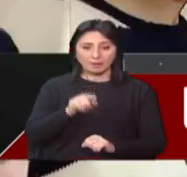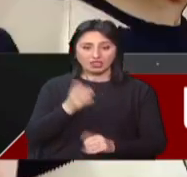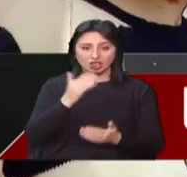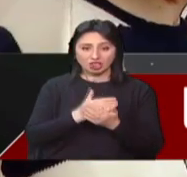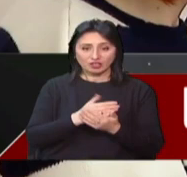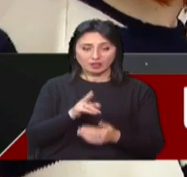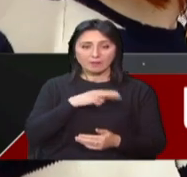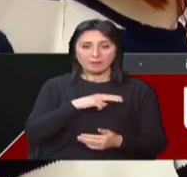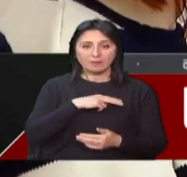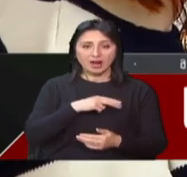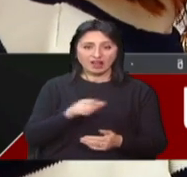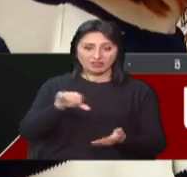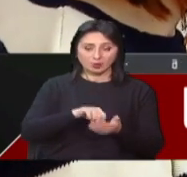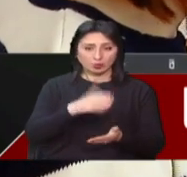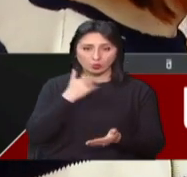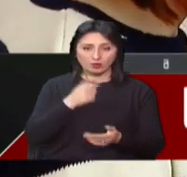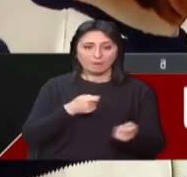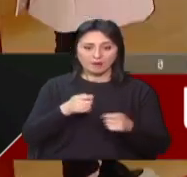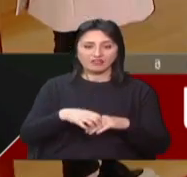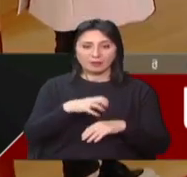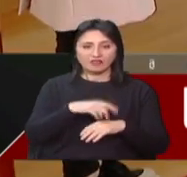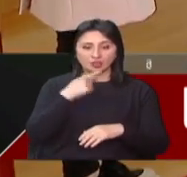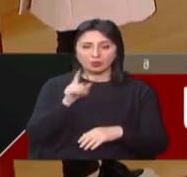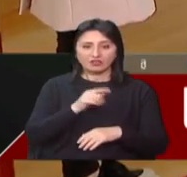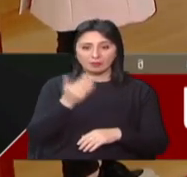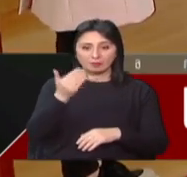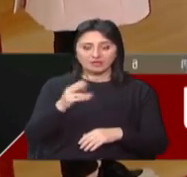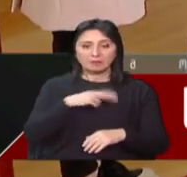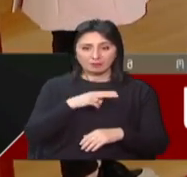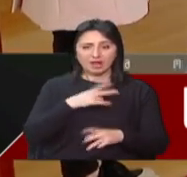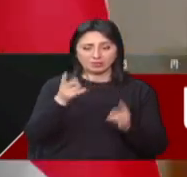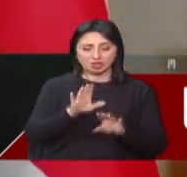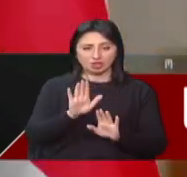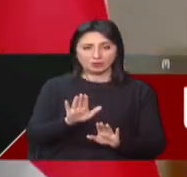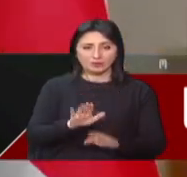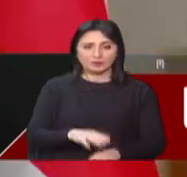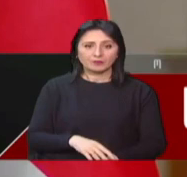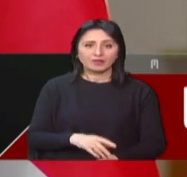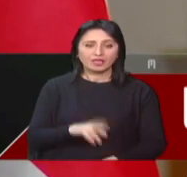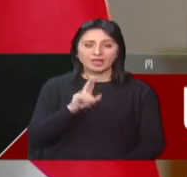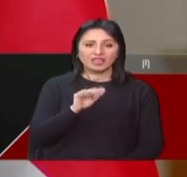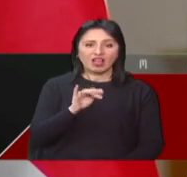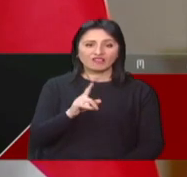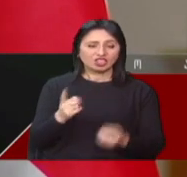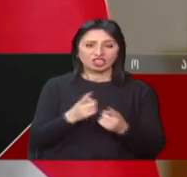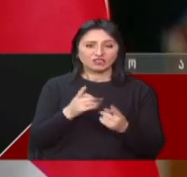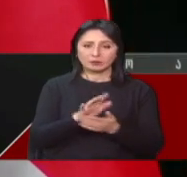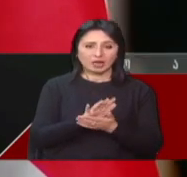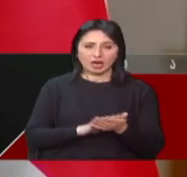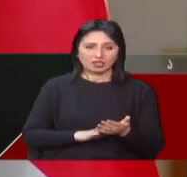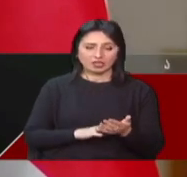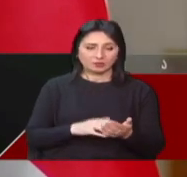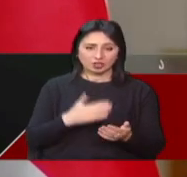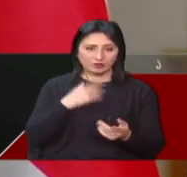შემდეგ საკანონმდებლო ორგანოში არ გამოჩენილა, მართლ პარტიაში ამბობენ, რომ ის პარლამენტში რჩება. ბატონ დავითს, რაც შეეხება, იგი ჩვეულებრივად გააგზავნეს